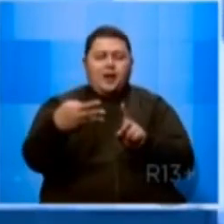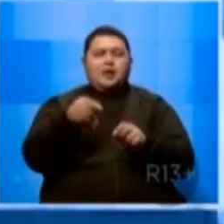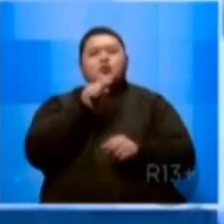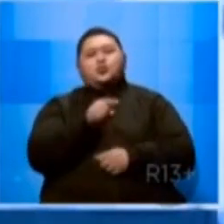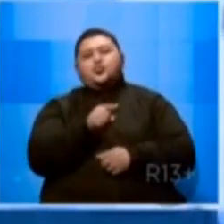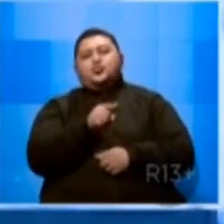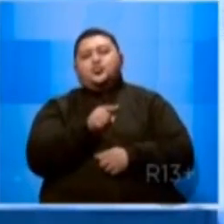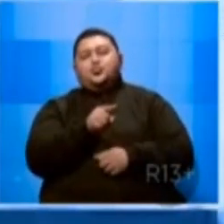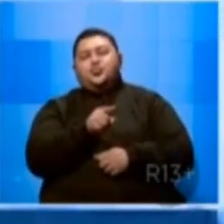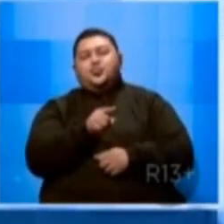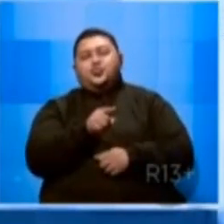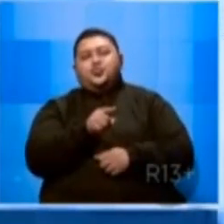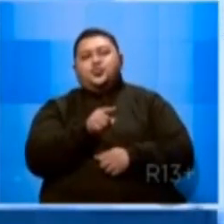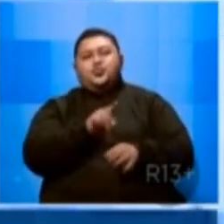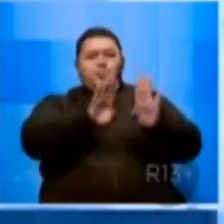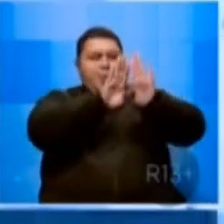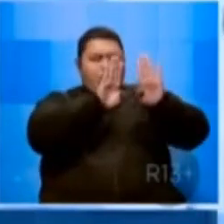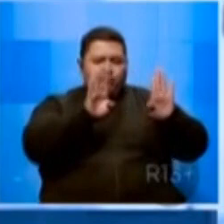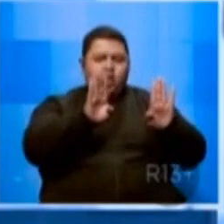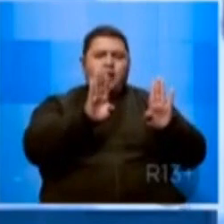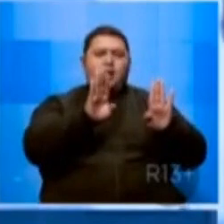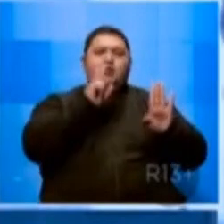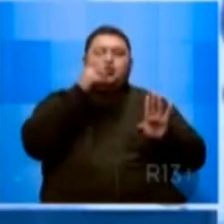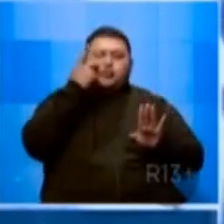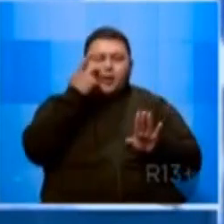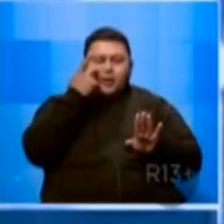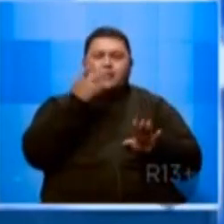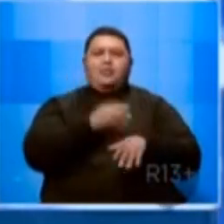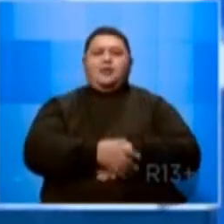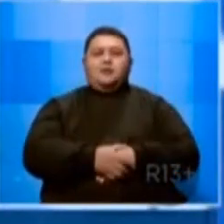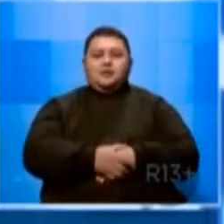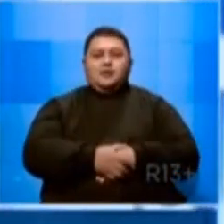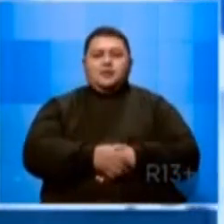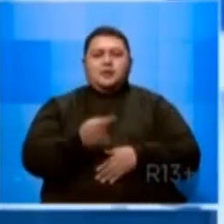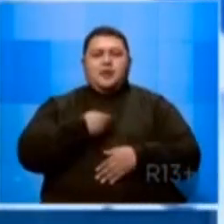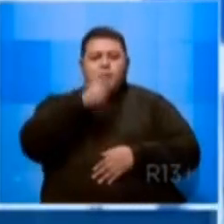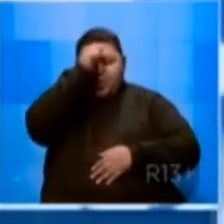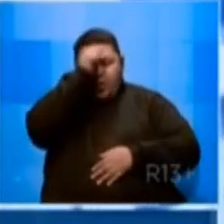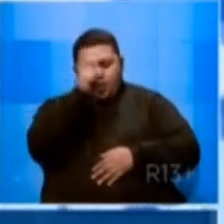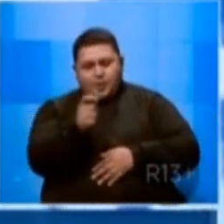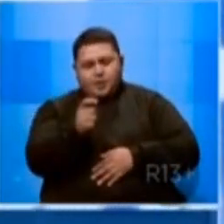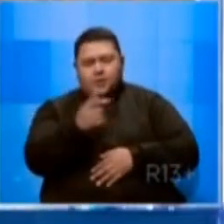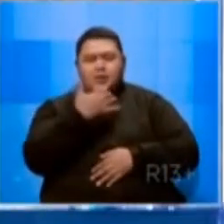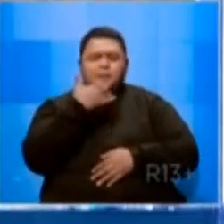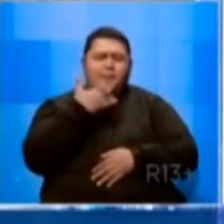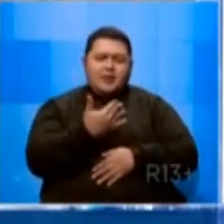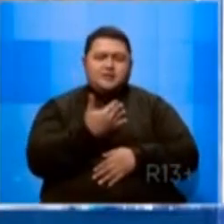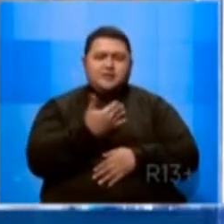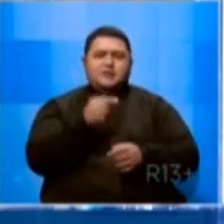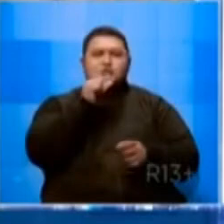adalah pembuka Kotak Pandora ya kami menghargai sehingga kami juga sangat terima kasih ya